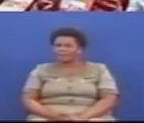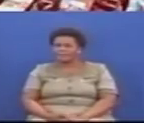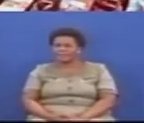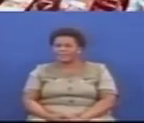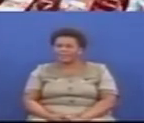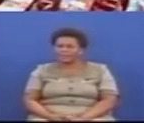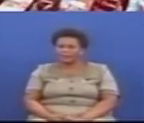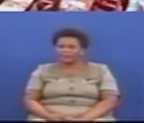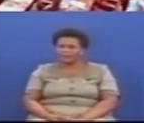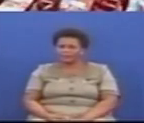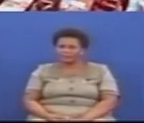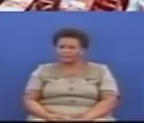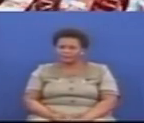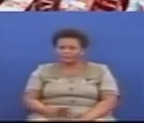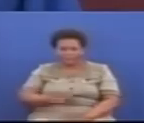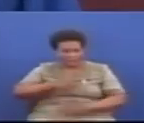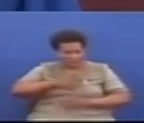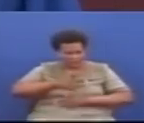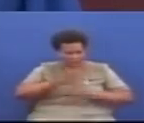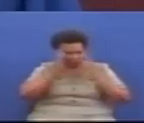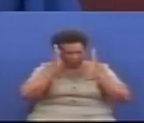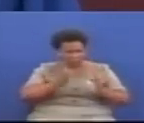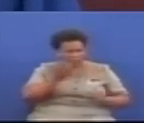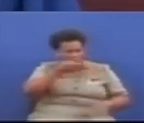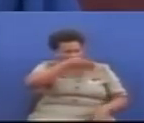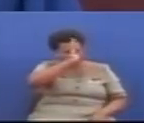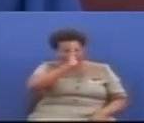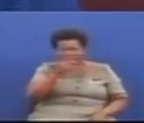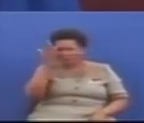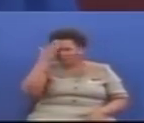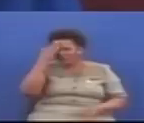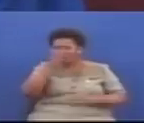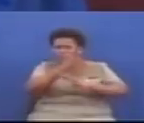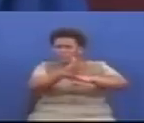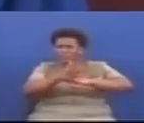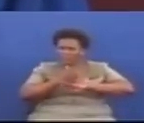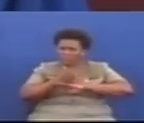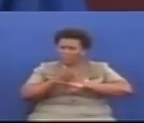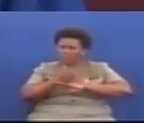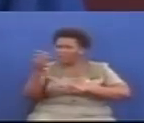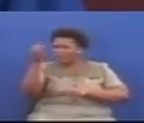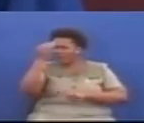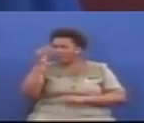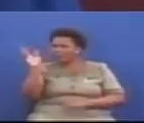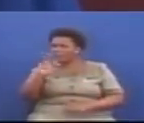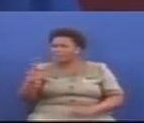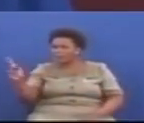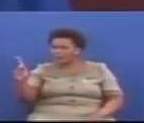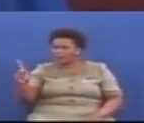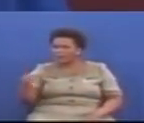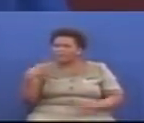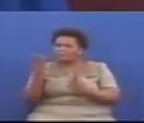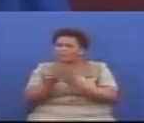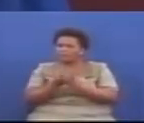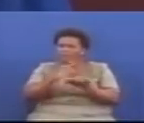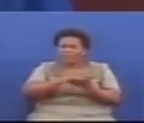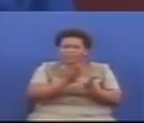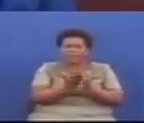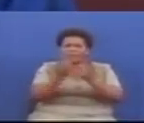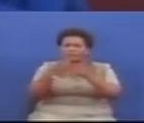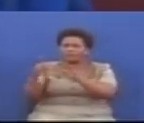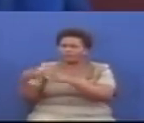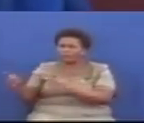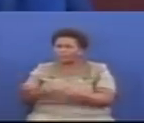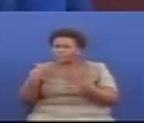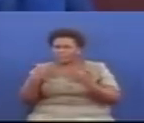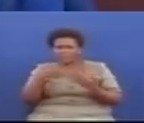Nashukuru sana Mheshimiwa Profesa. Actually shirika la elimu Kibaha lote kama unit lina hizo entities zake ndani yake. Sasa kukichomoa